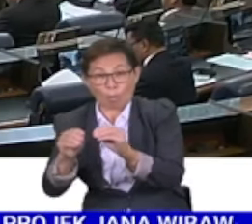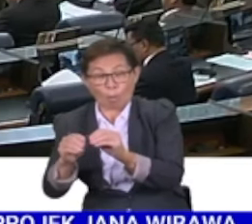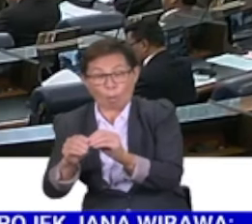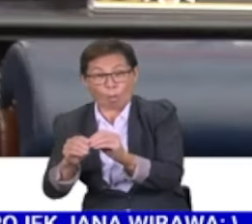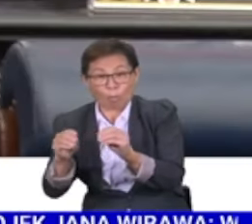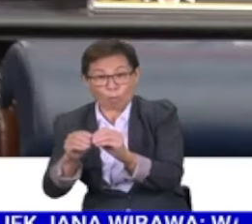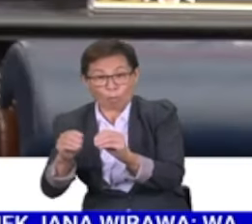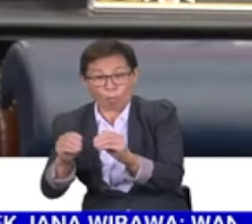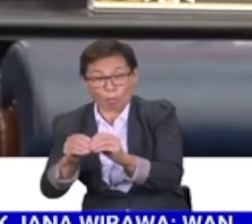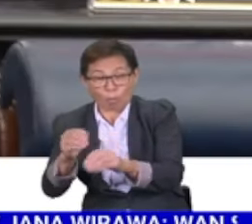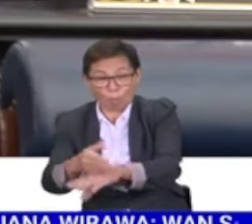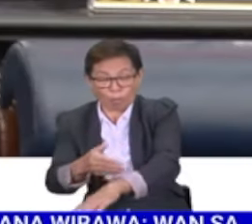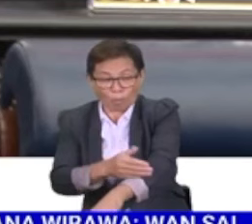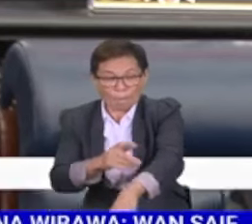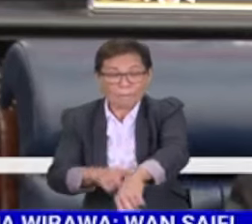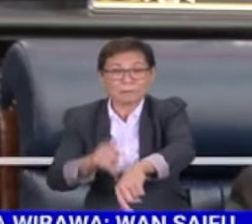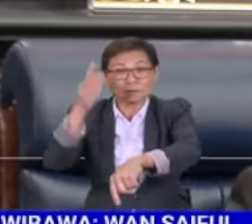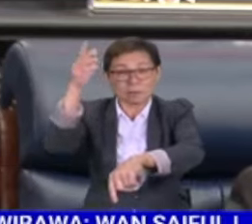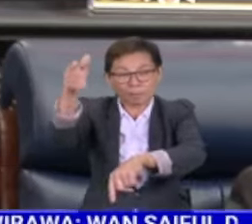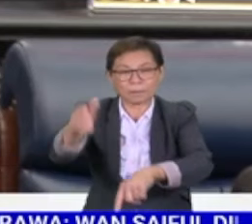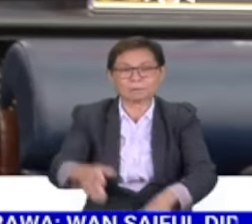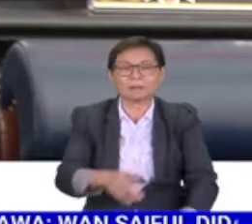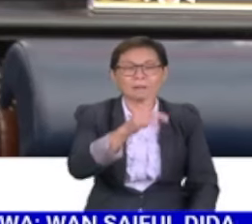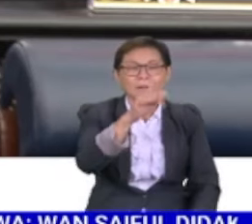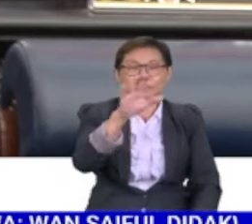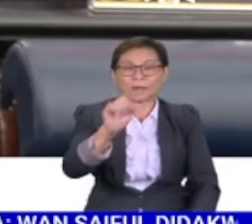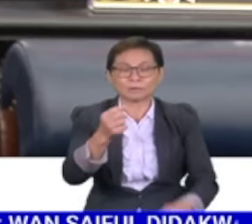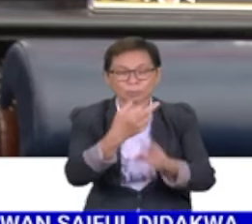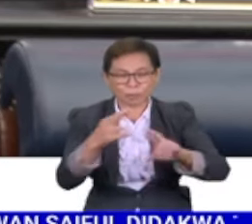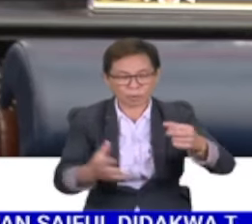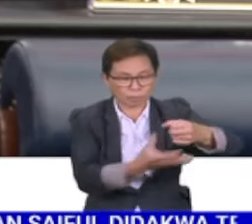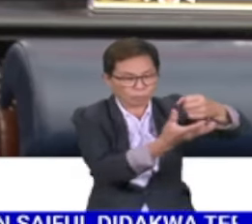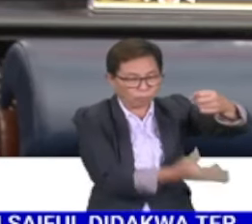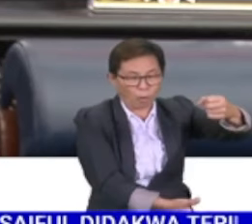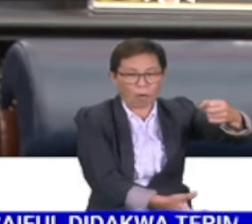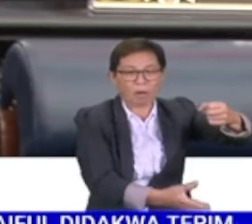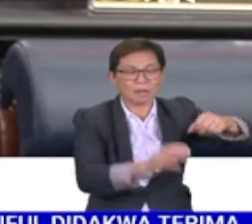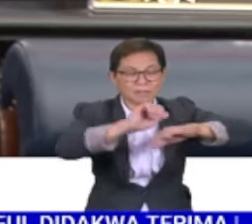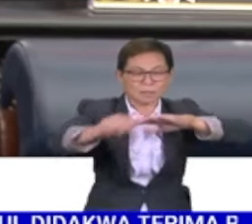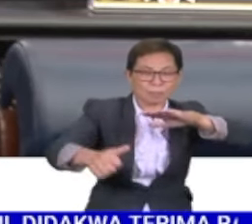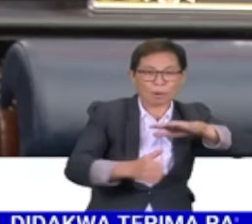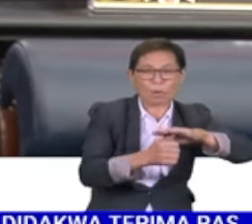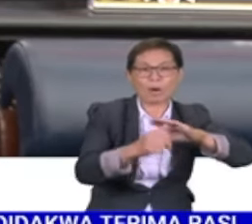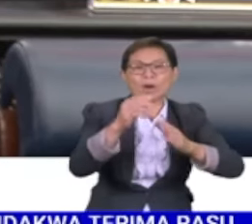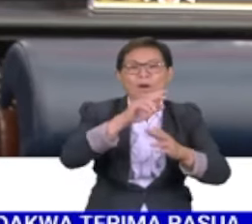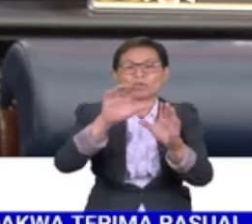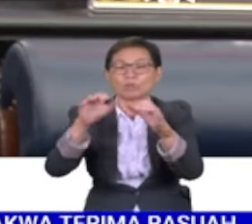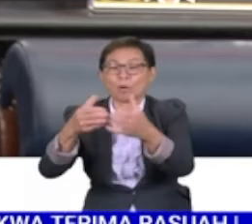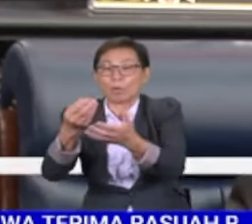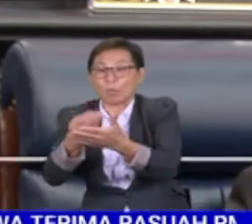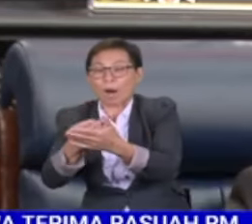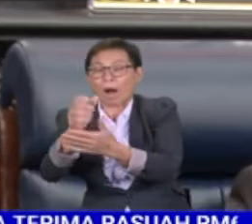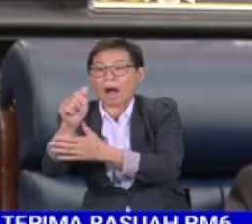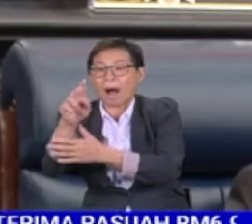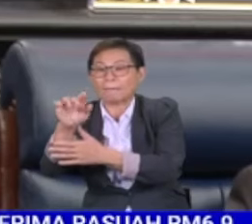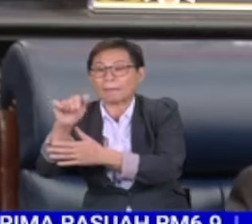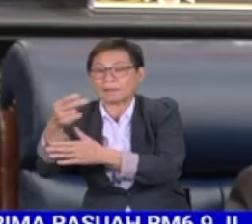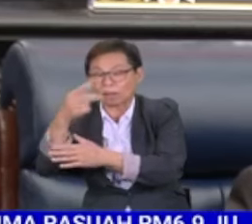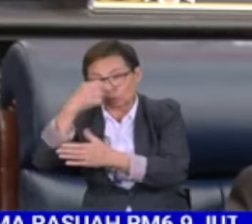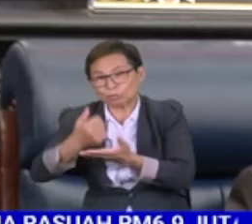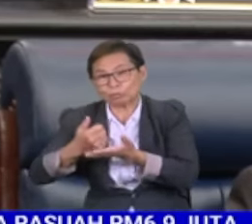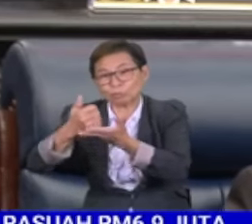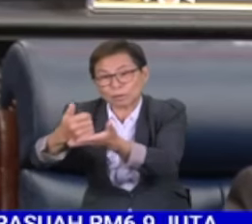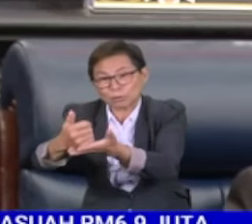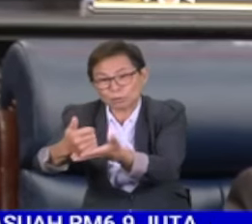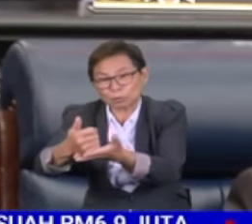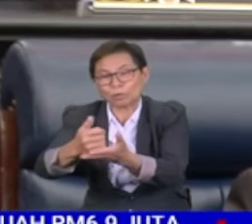depan. KBS juga telah menyediakan peruntukan di bawah kumpulan wang amanah sukan kawasan bagi membantu persatuan